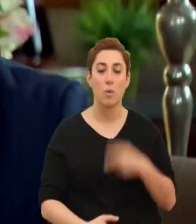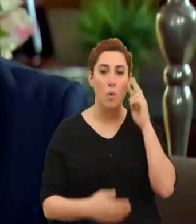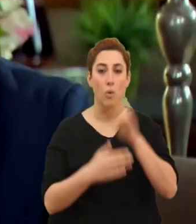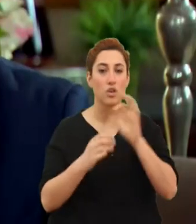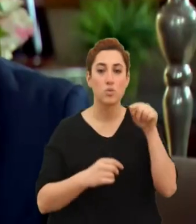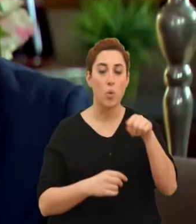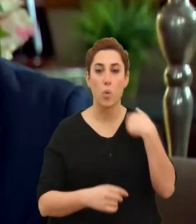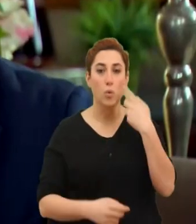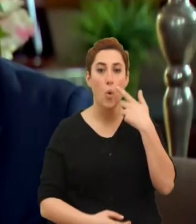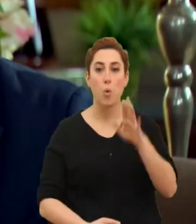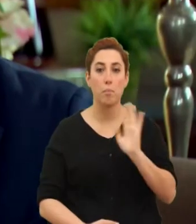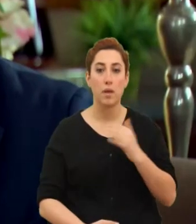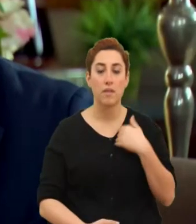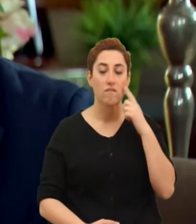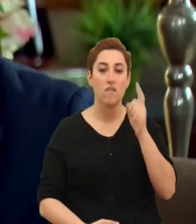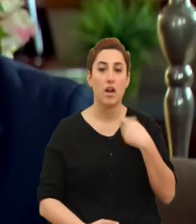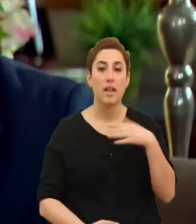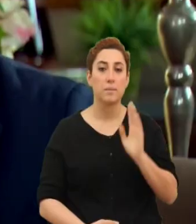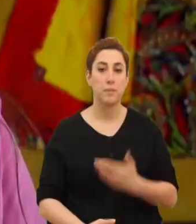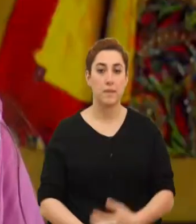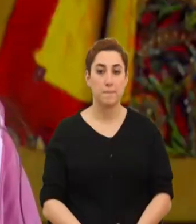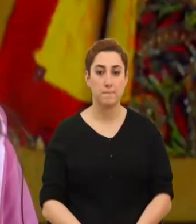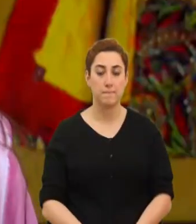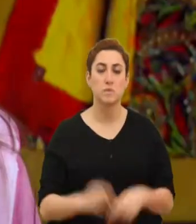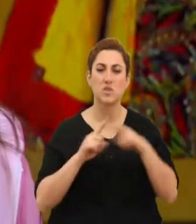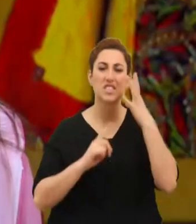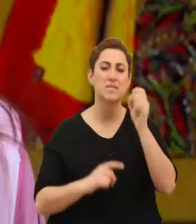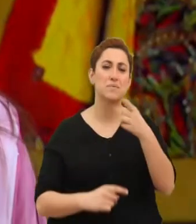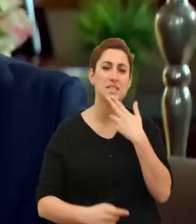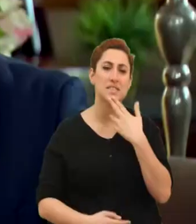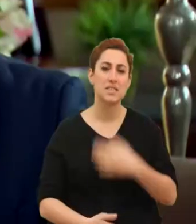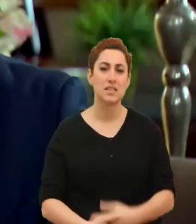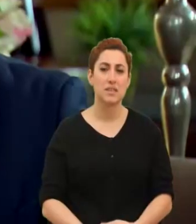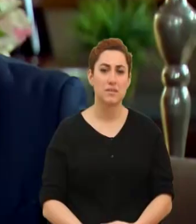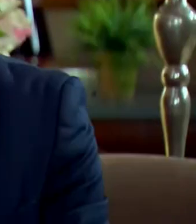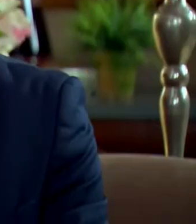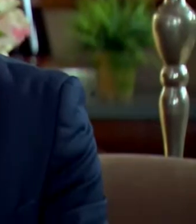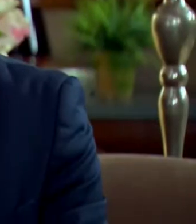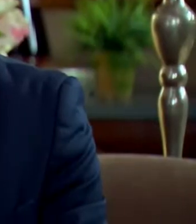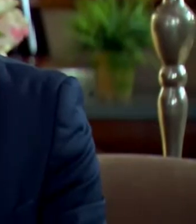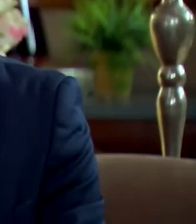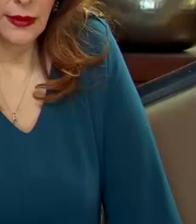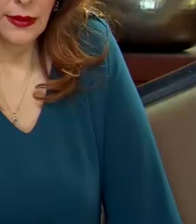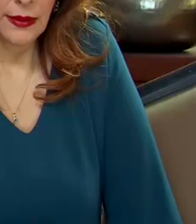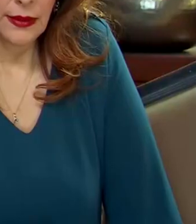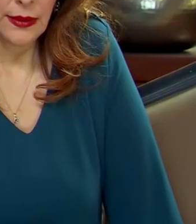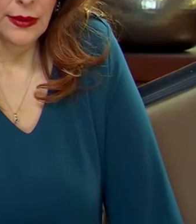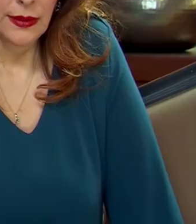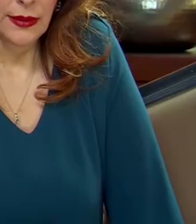okurken bunu hiç görmemişim, fark etmemişim. Nurhan kim o kız? Nurhan duraksadı.